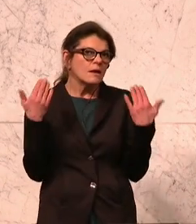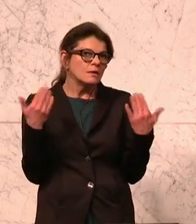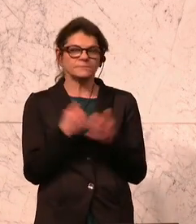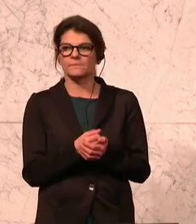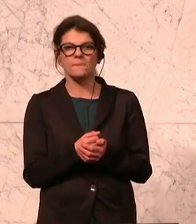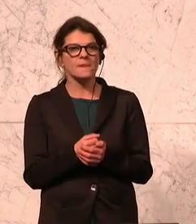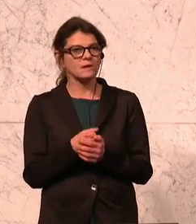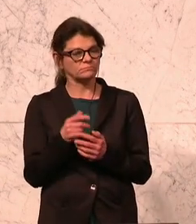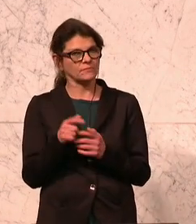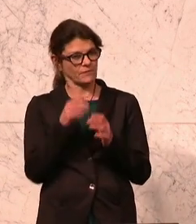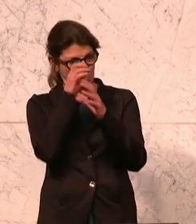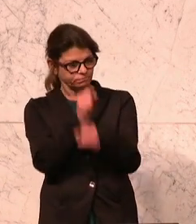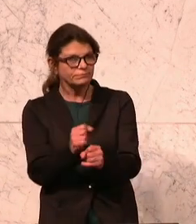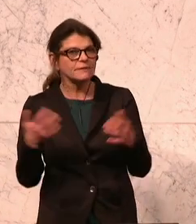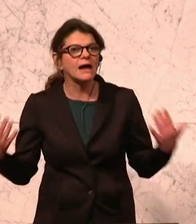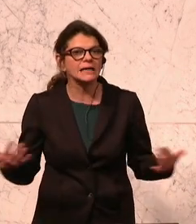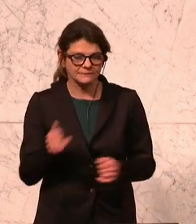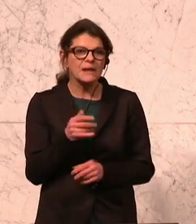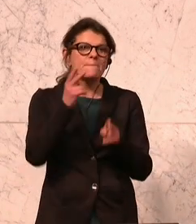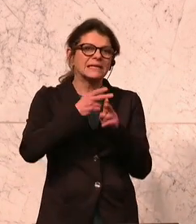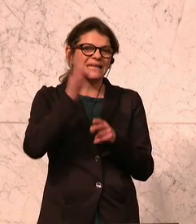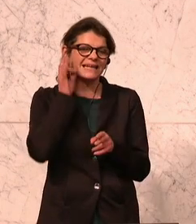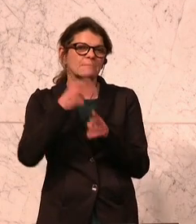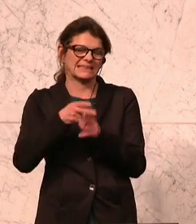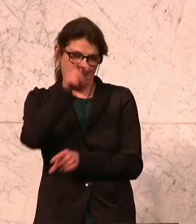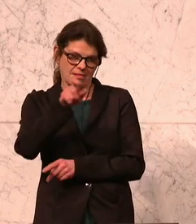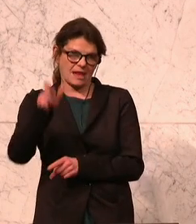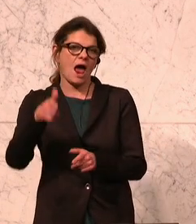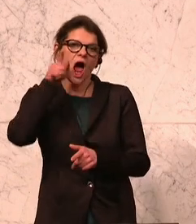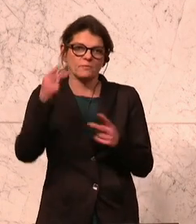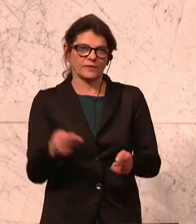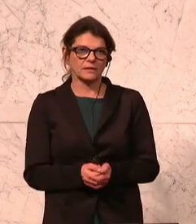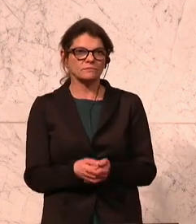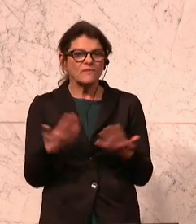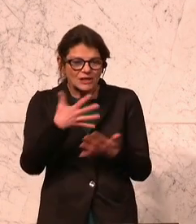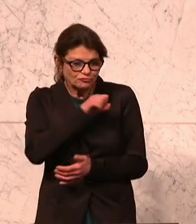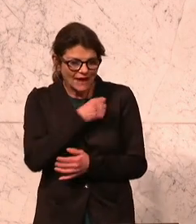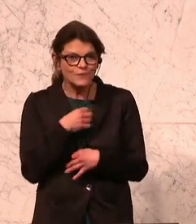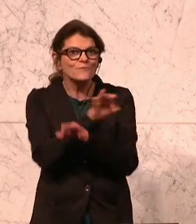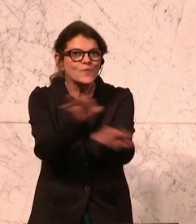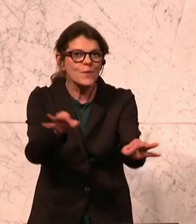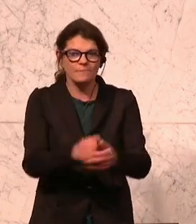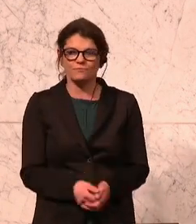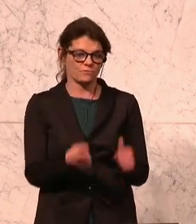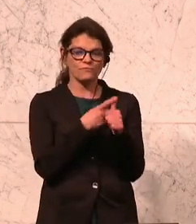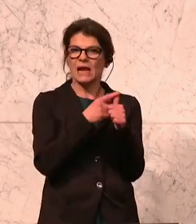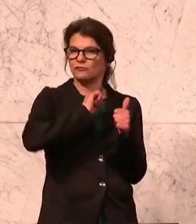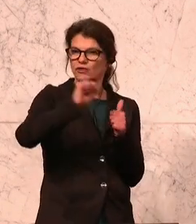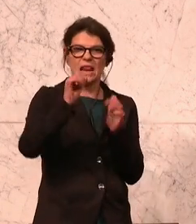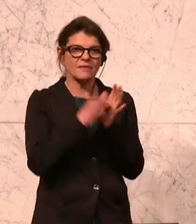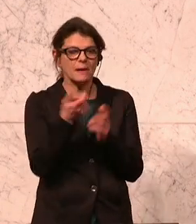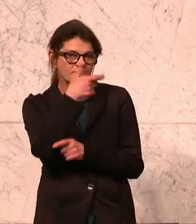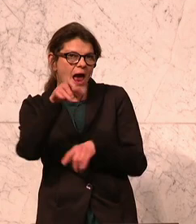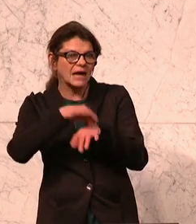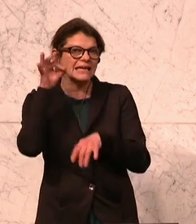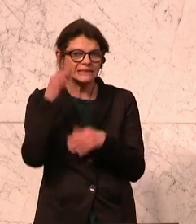In den Mittelpunkt dieser Reform stellen wir die Patientinnen und Patienten. Was erreichen wir für sie? Einen raschen Termin bei der Fachärztin